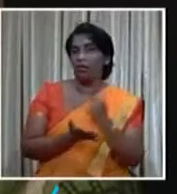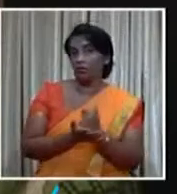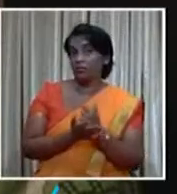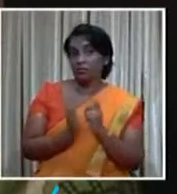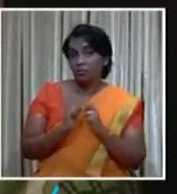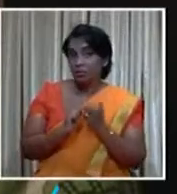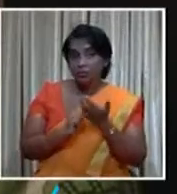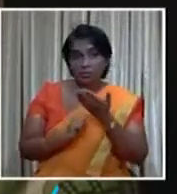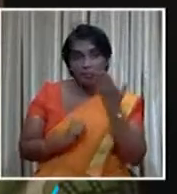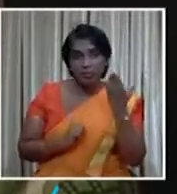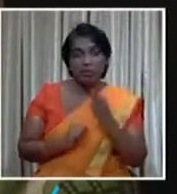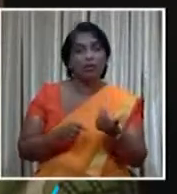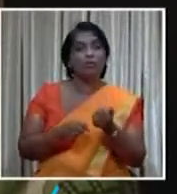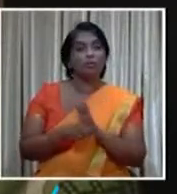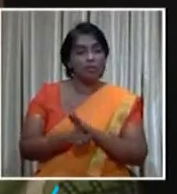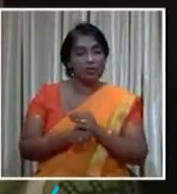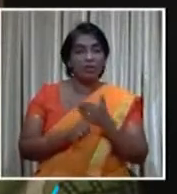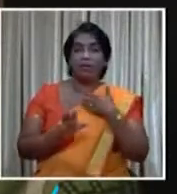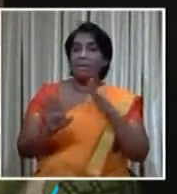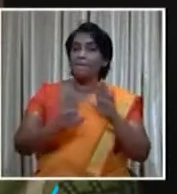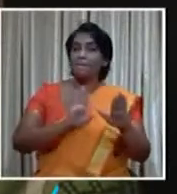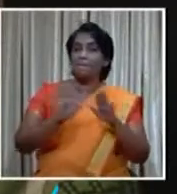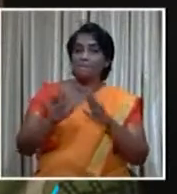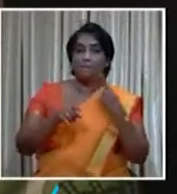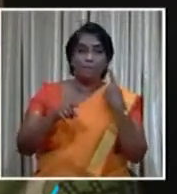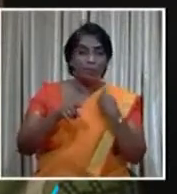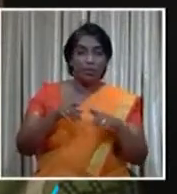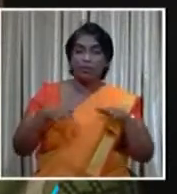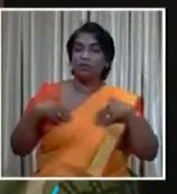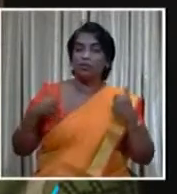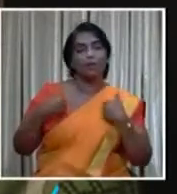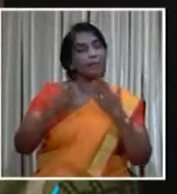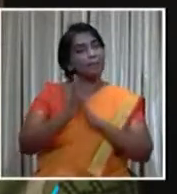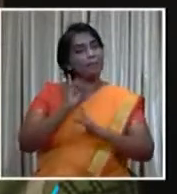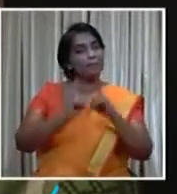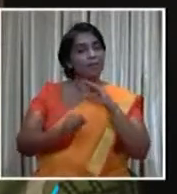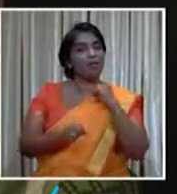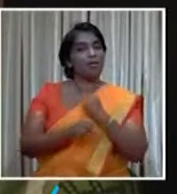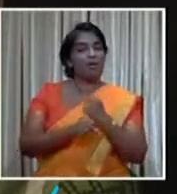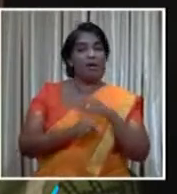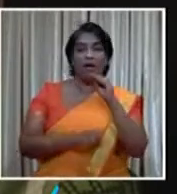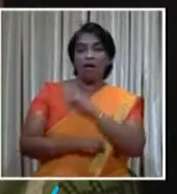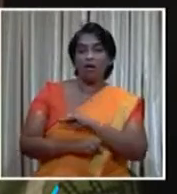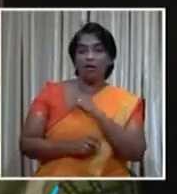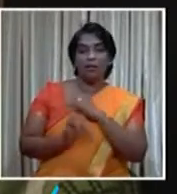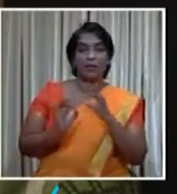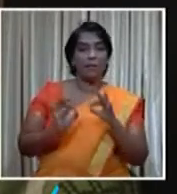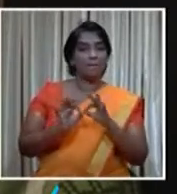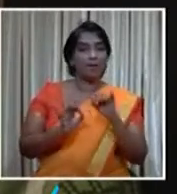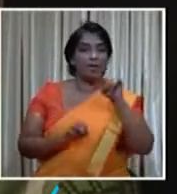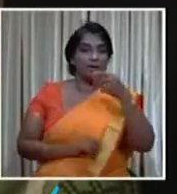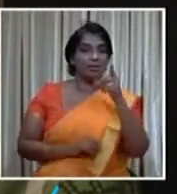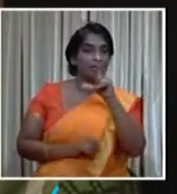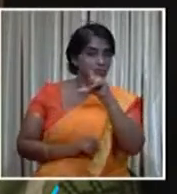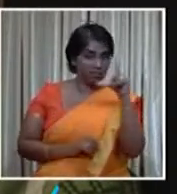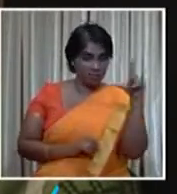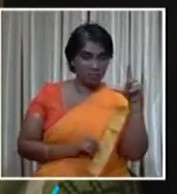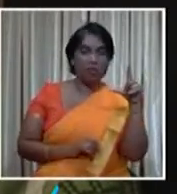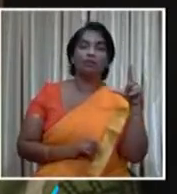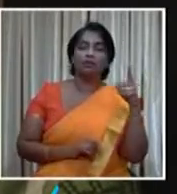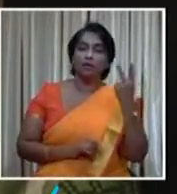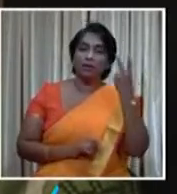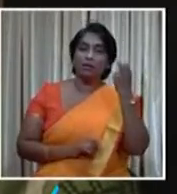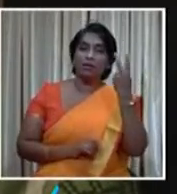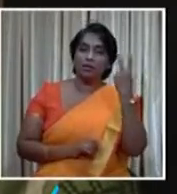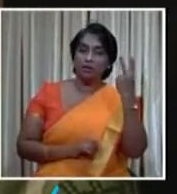පුළුවන්ද? කොවිඩ් 19 මර්ධනය සඳහා පමණක් සෞඛ්‍ය අමාත්‍යාංශයට රාජ්‍ය ආදායමෙන් රුපියල් බිලියන 117ක්